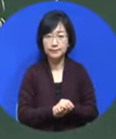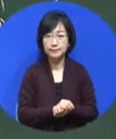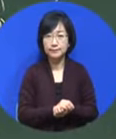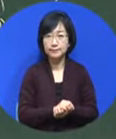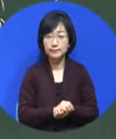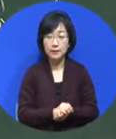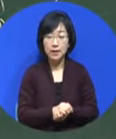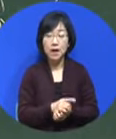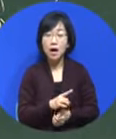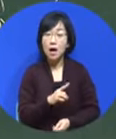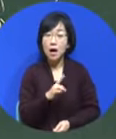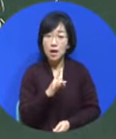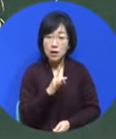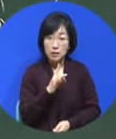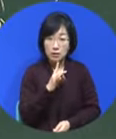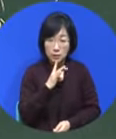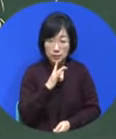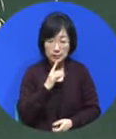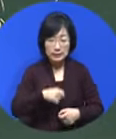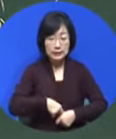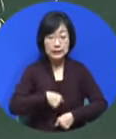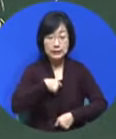오직 의는 믿음으로 말미암아